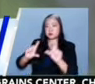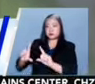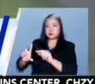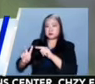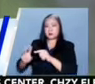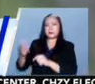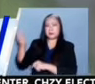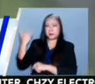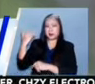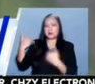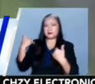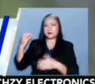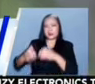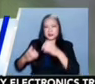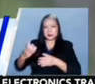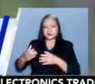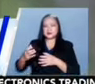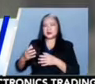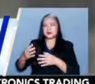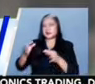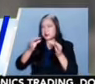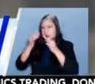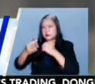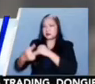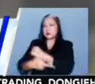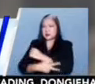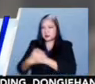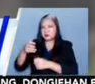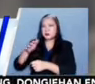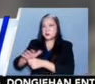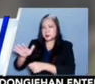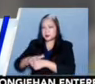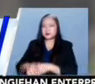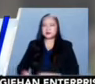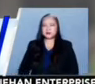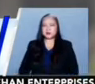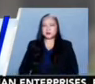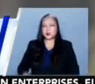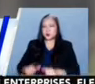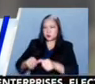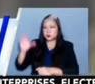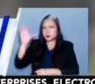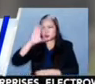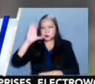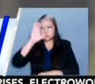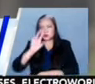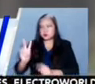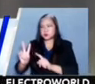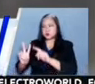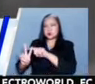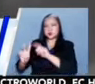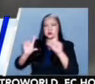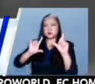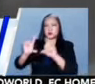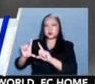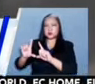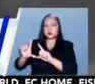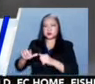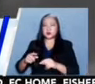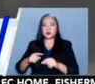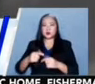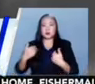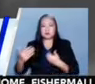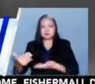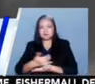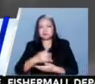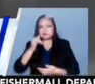kasong illegal drugs, robbery at rape. Patuloy ang manhunt operation ng pulisya sa dalawang suspect, pati ang pagkalap ng mga CCTV